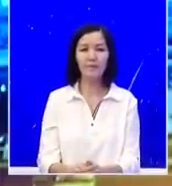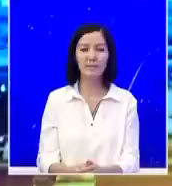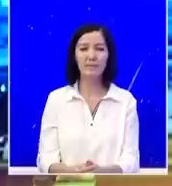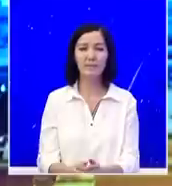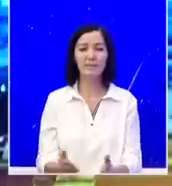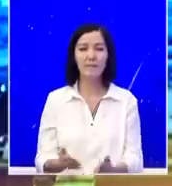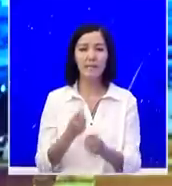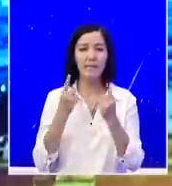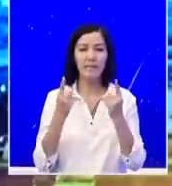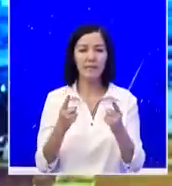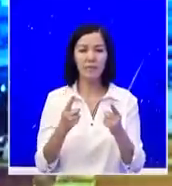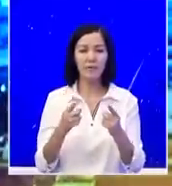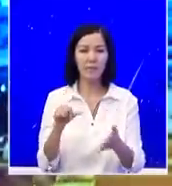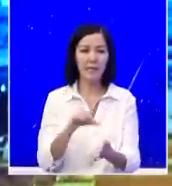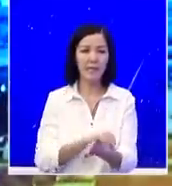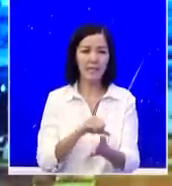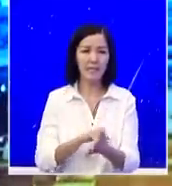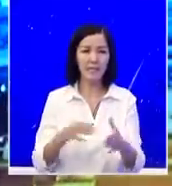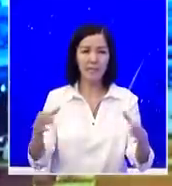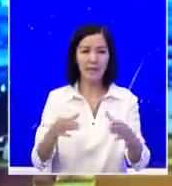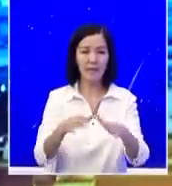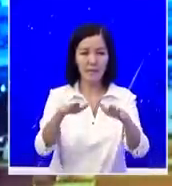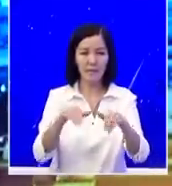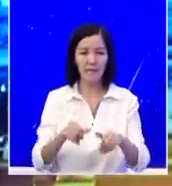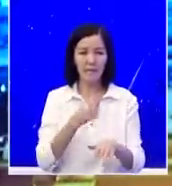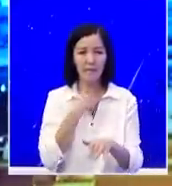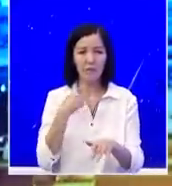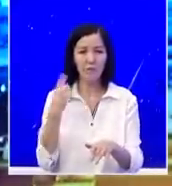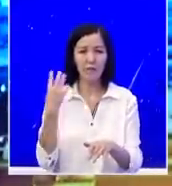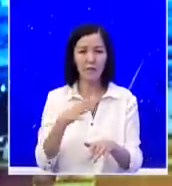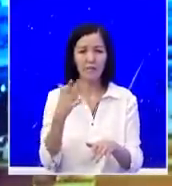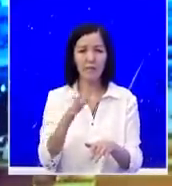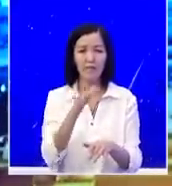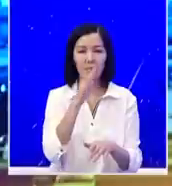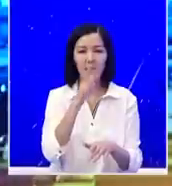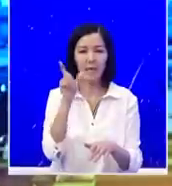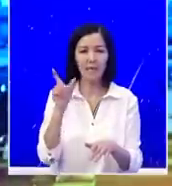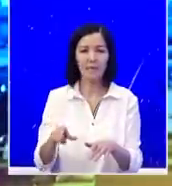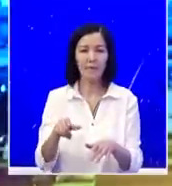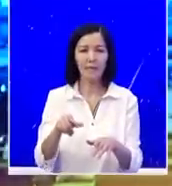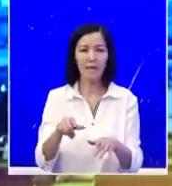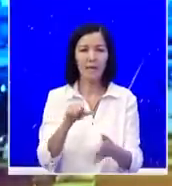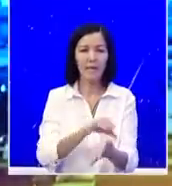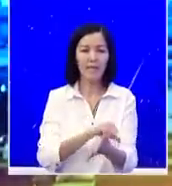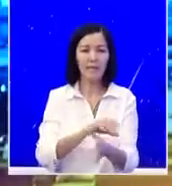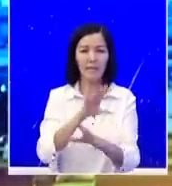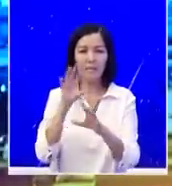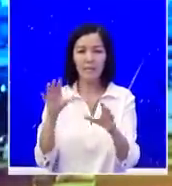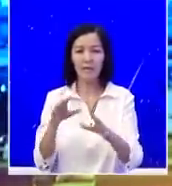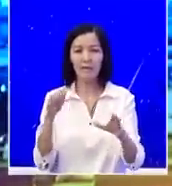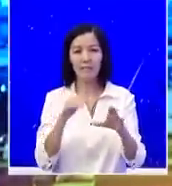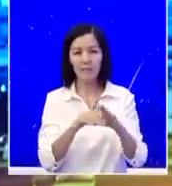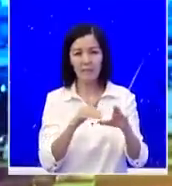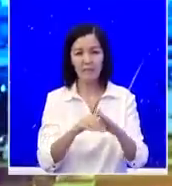Хабарымызды жалғастырамыз. Ірі көлемде есірткі партиясы тәркіленді. Талдықорғанның 45 жастағы азаматы есірткі сақтады деген күдікпен